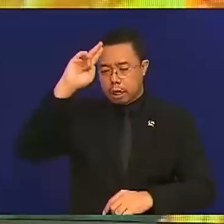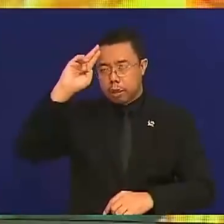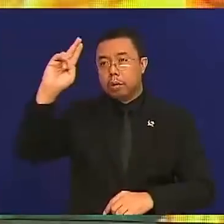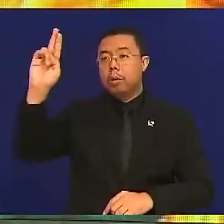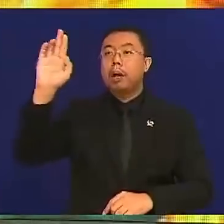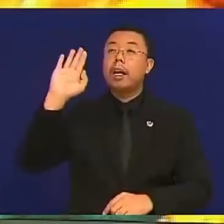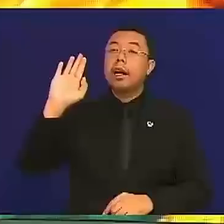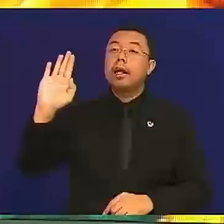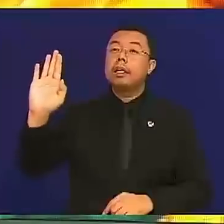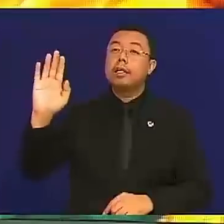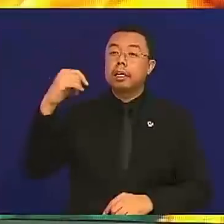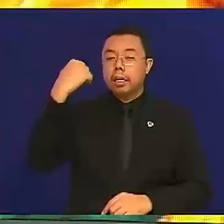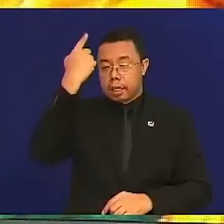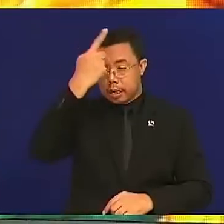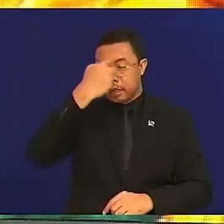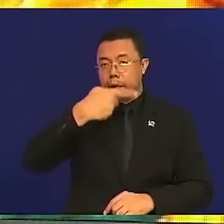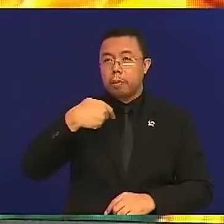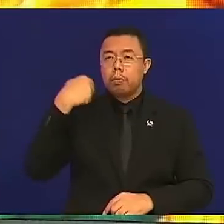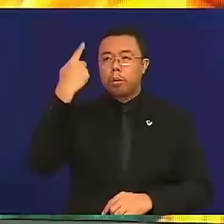Berjumpa Tuhan nanti,